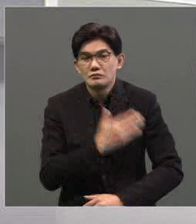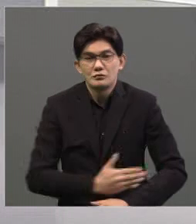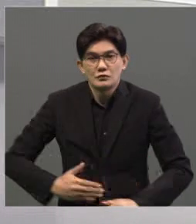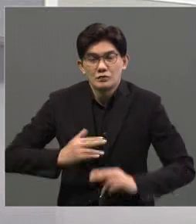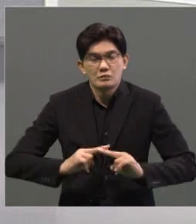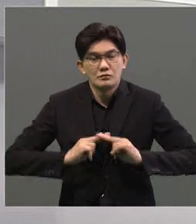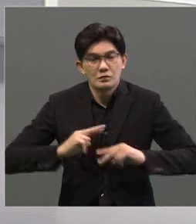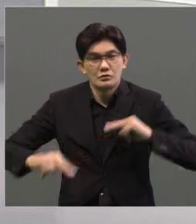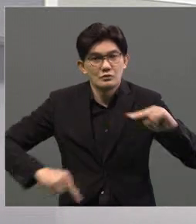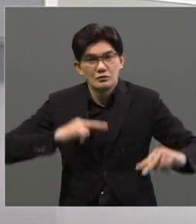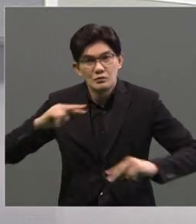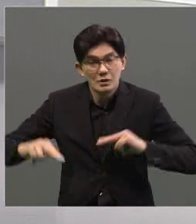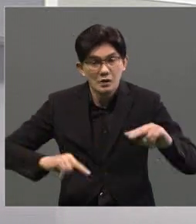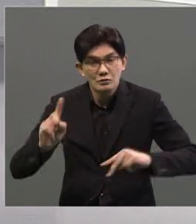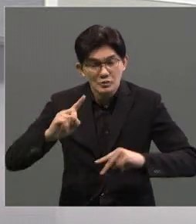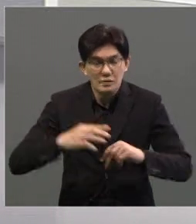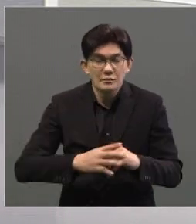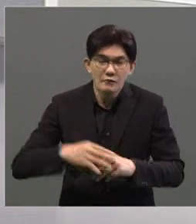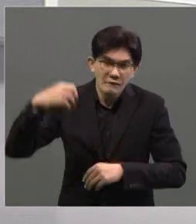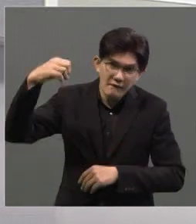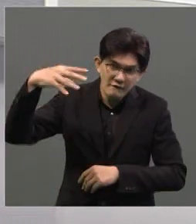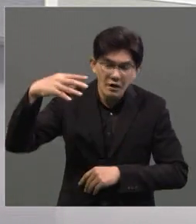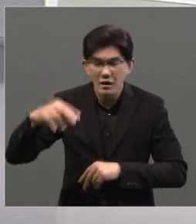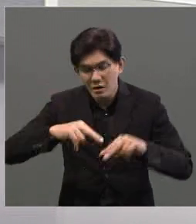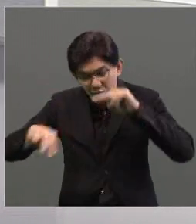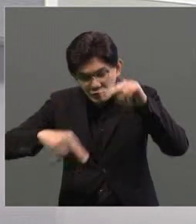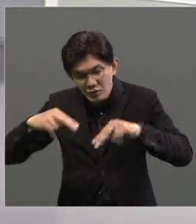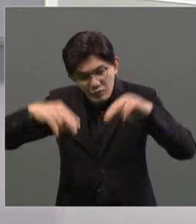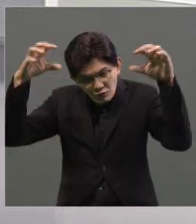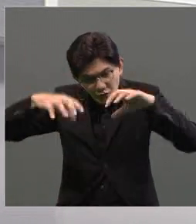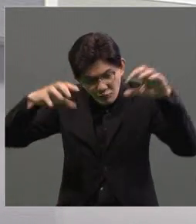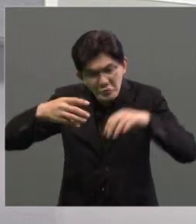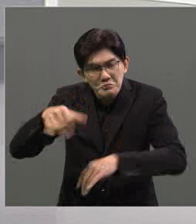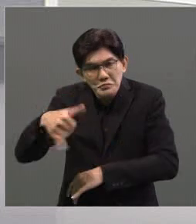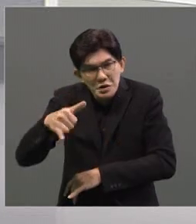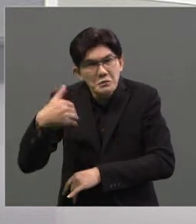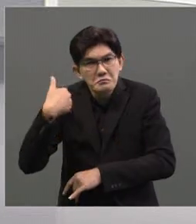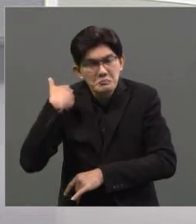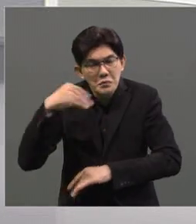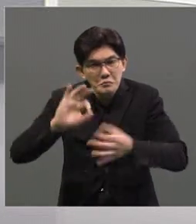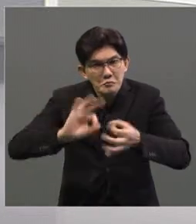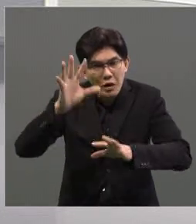แล้วก็ดูแลในเรื่องของไฟฟืนให้ดีต่างๆเพราะว่าช่วงที่ฝนตกบางทีถ้าประมาทก็อาจจะทำให้เกิดอุบัติเหตุขึ้นได้ค่ะ